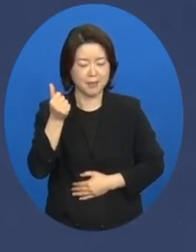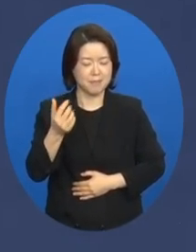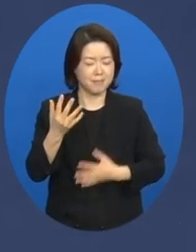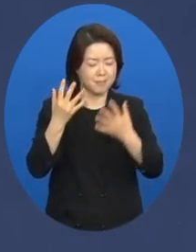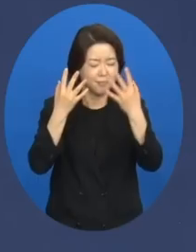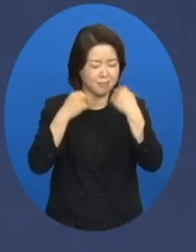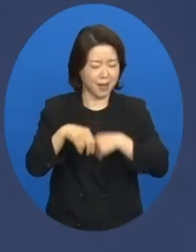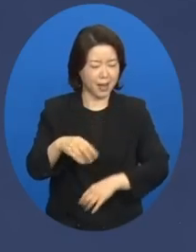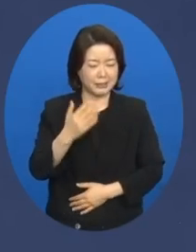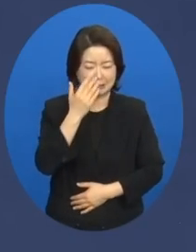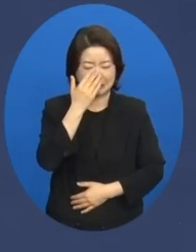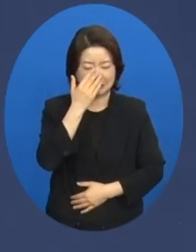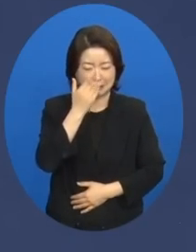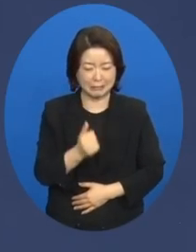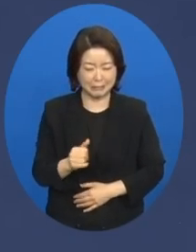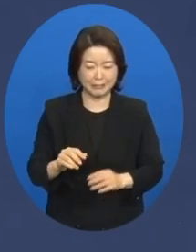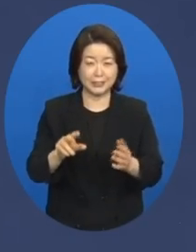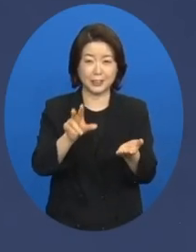너무 익숙한 주제이잖아요.